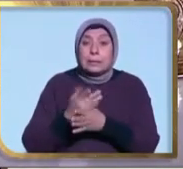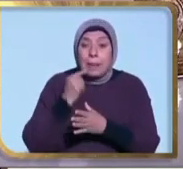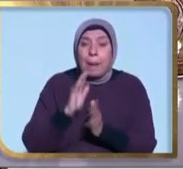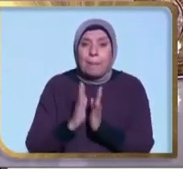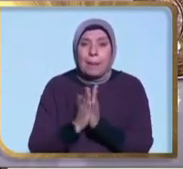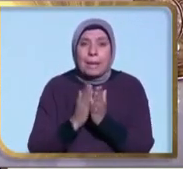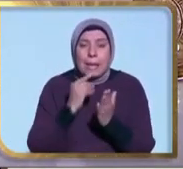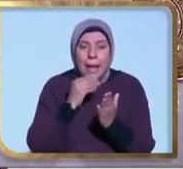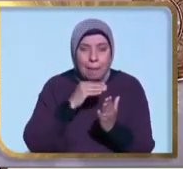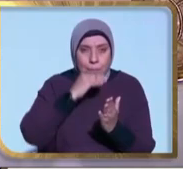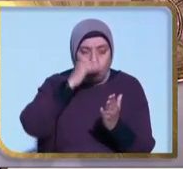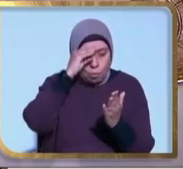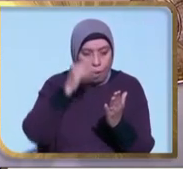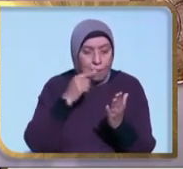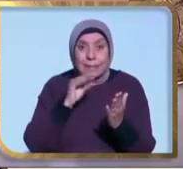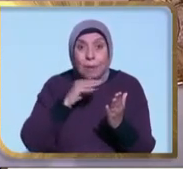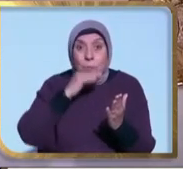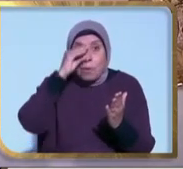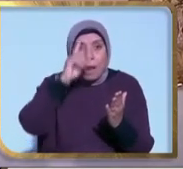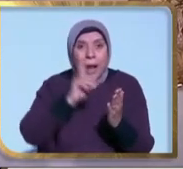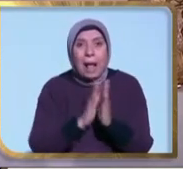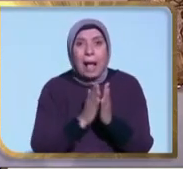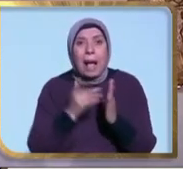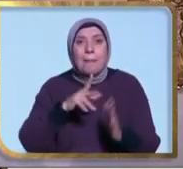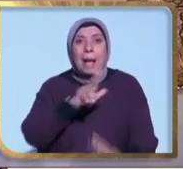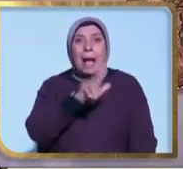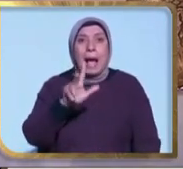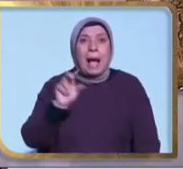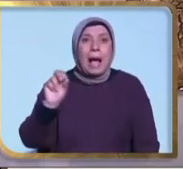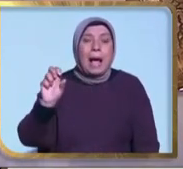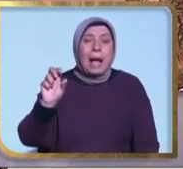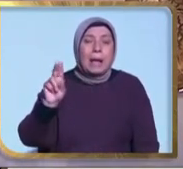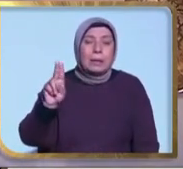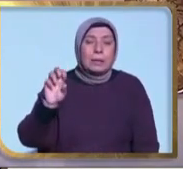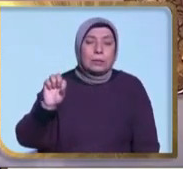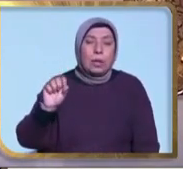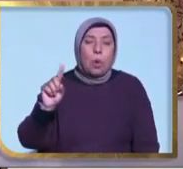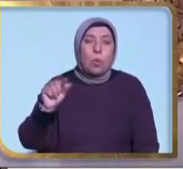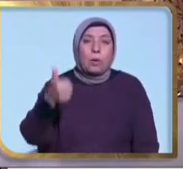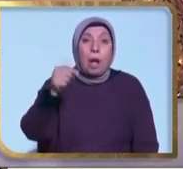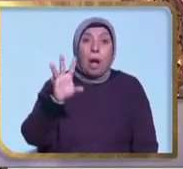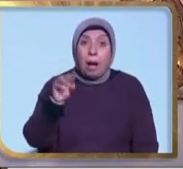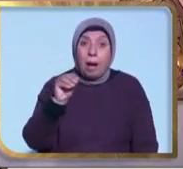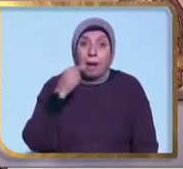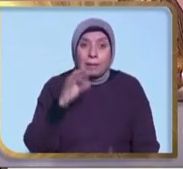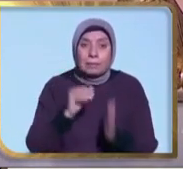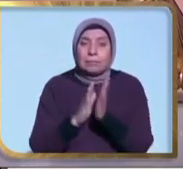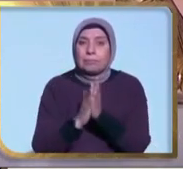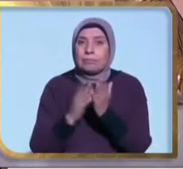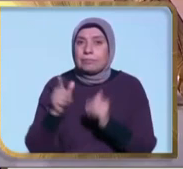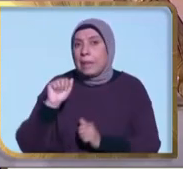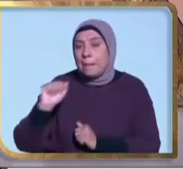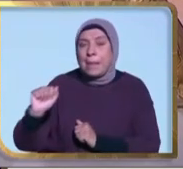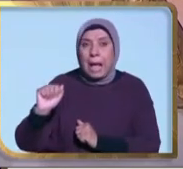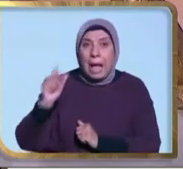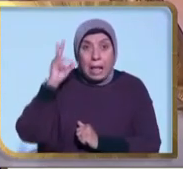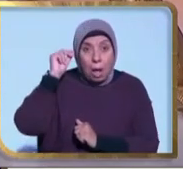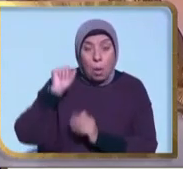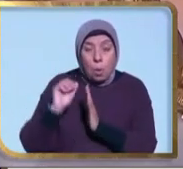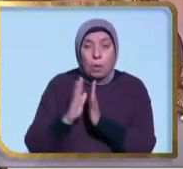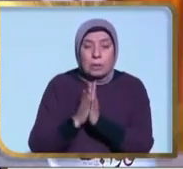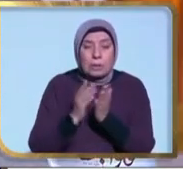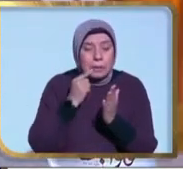يتسلم سيدنا موسى الالواح دي اللي فيها خير الدنيا والاخره لمن اتبعها من